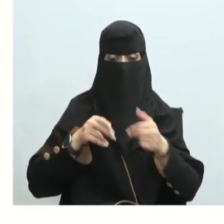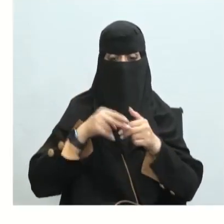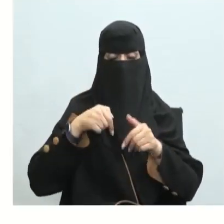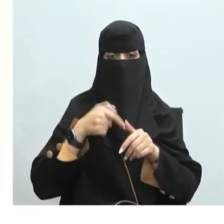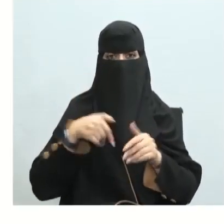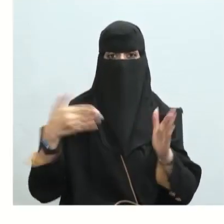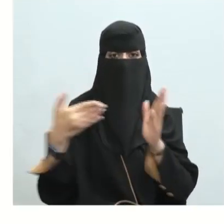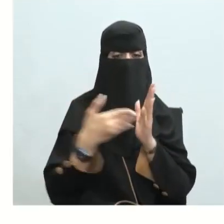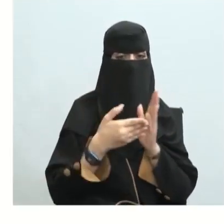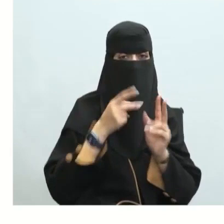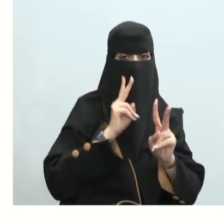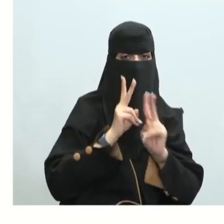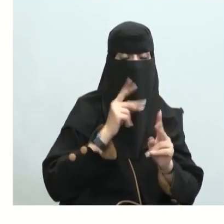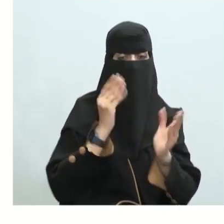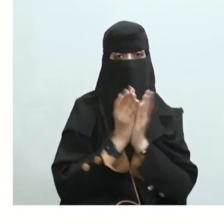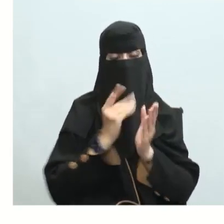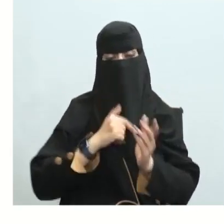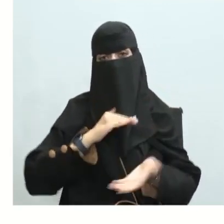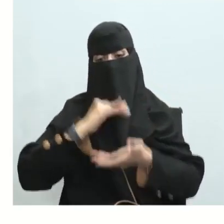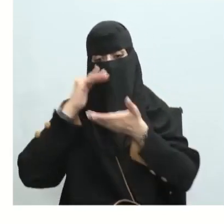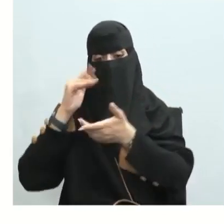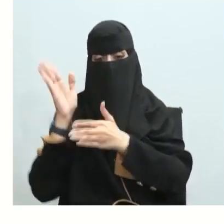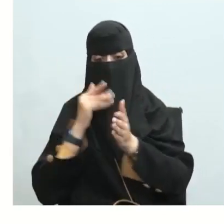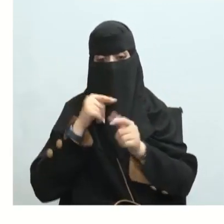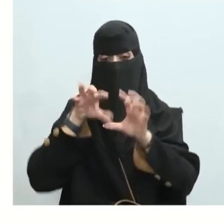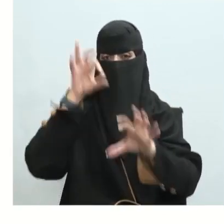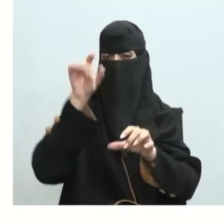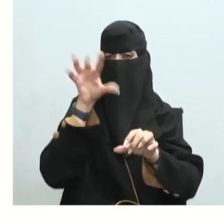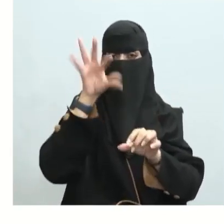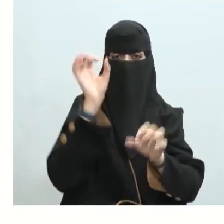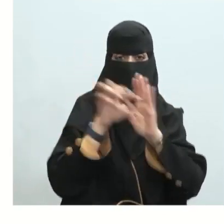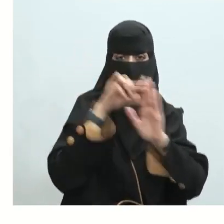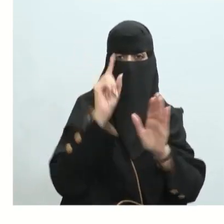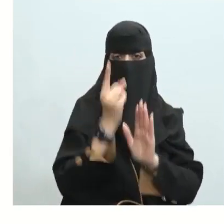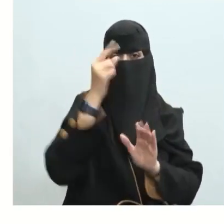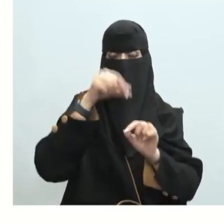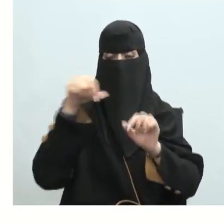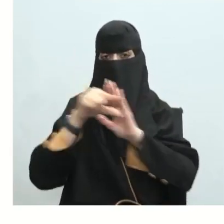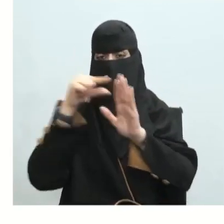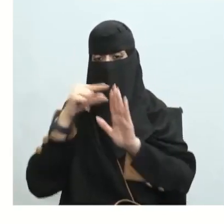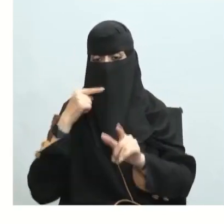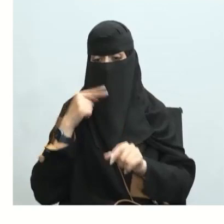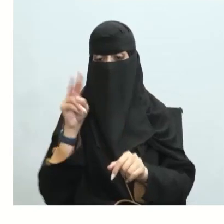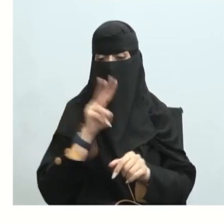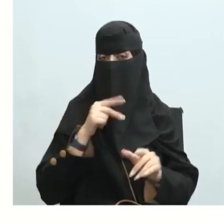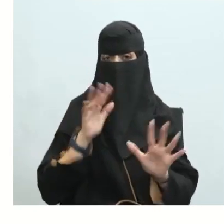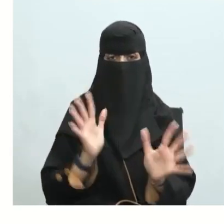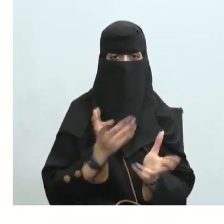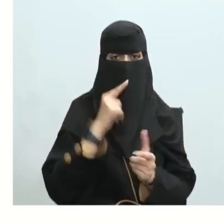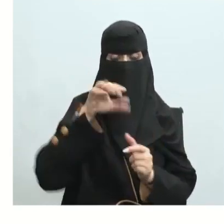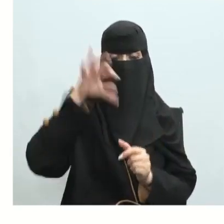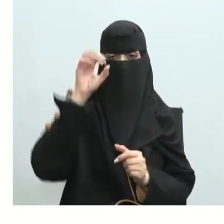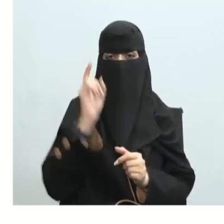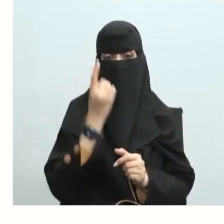مدرسي مجلس الاباء تكريم الفائزين بمسابقه حفظ القران مناسبه اليوم الوطني اختتام فعاليات اسبوع القراءه للجميع او اي مناسبه تريد ونحن